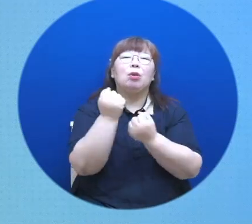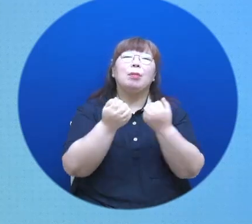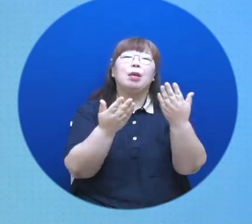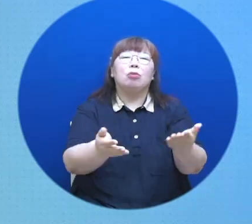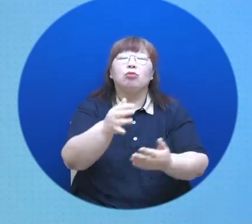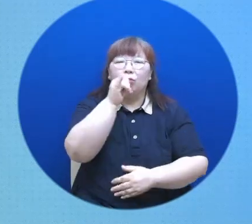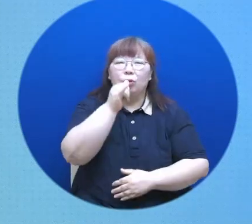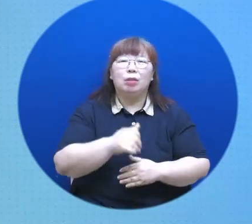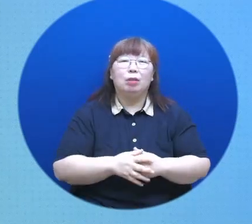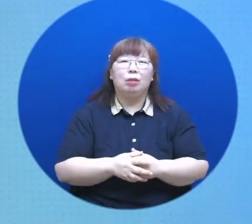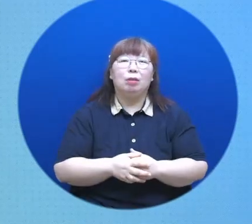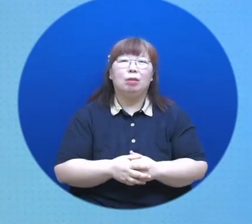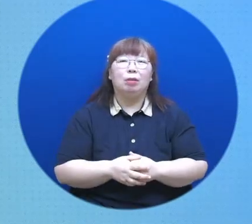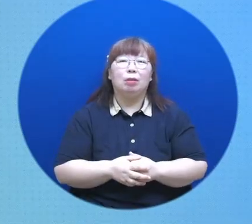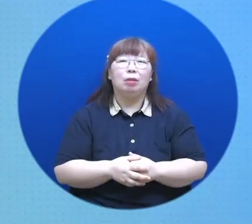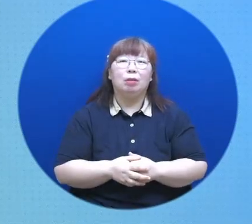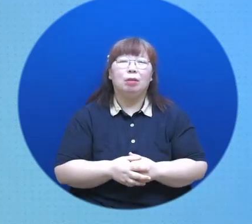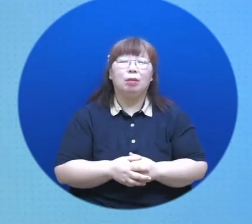주고 계십니다.